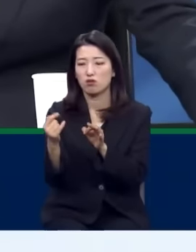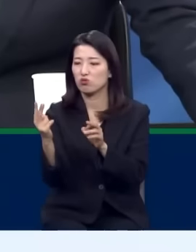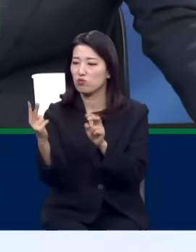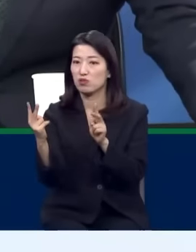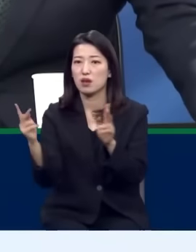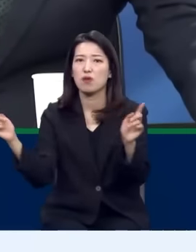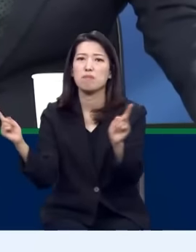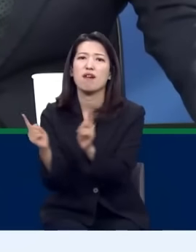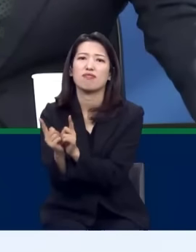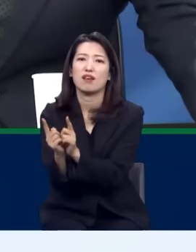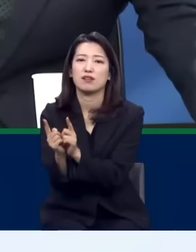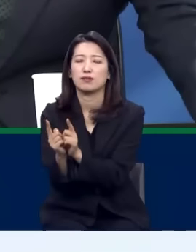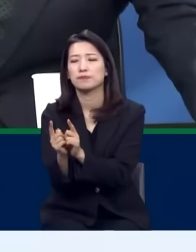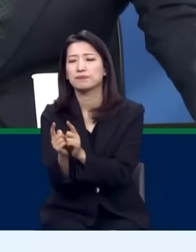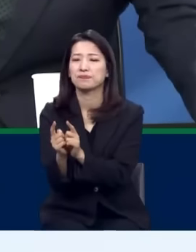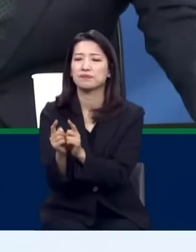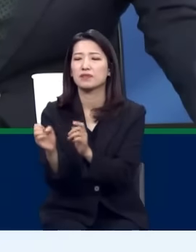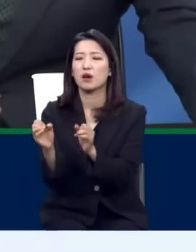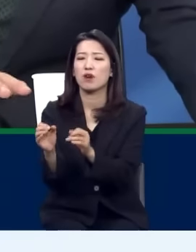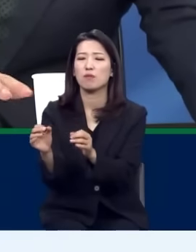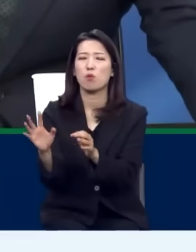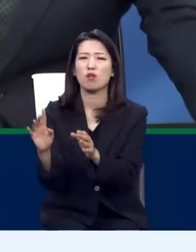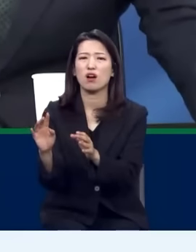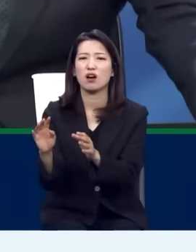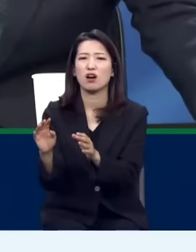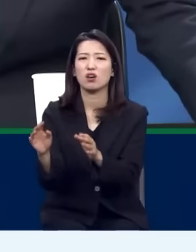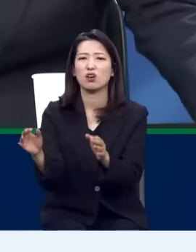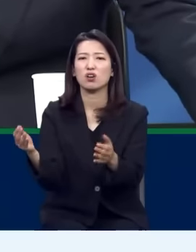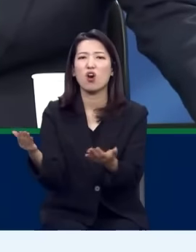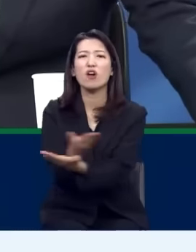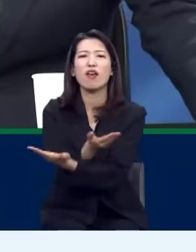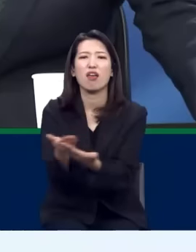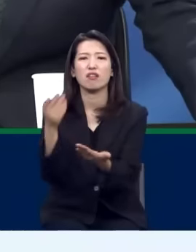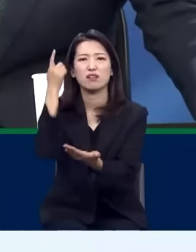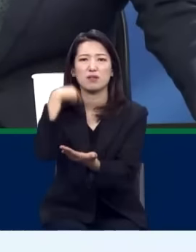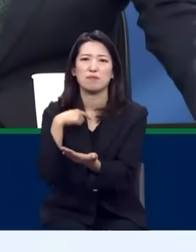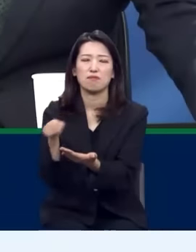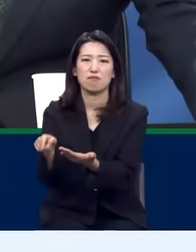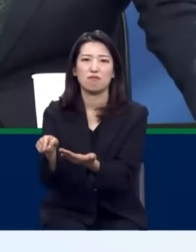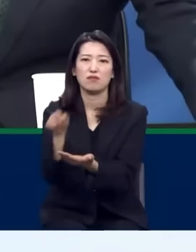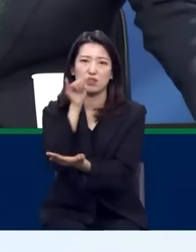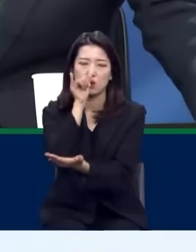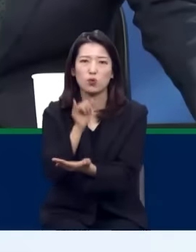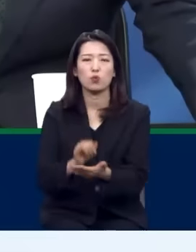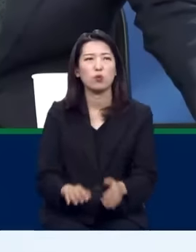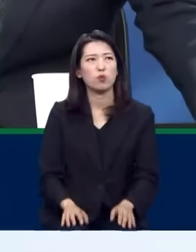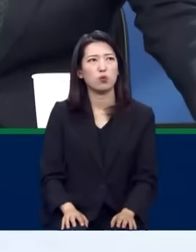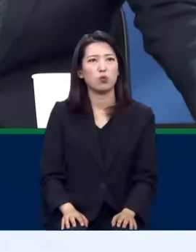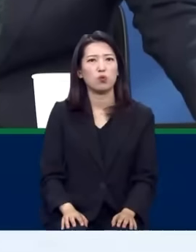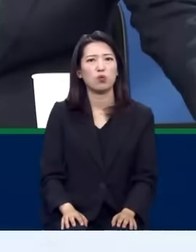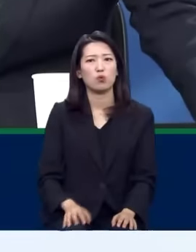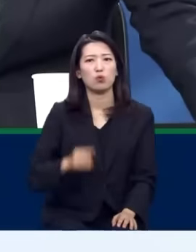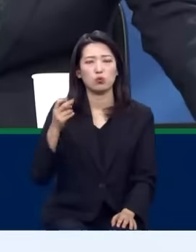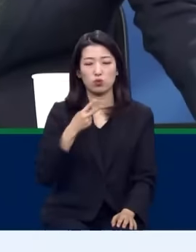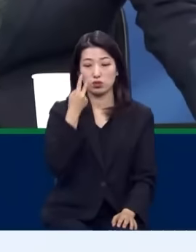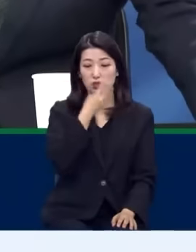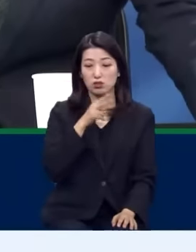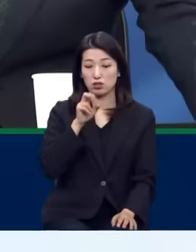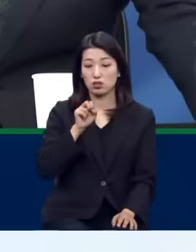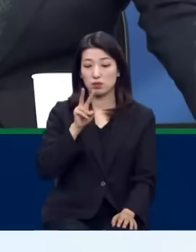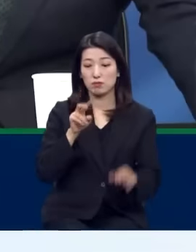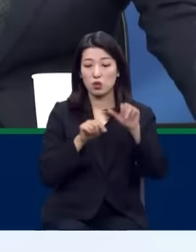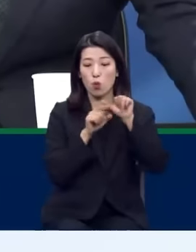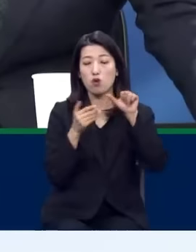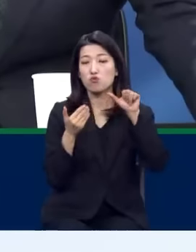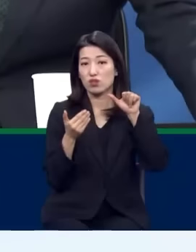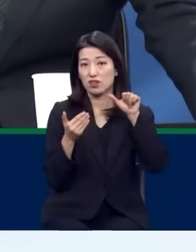얘기하는 건데 이런 것들이 계속 나오고 있으면서 1파 원파 여기까지 온 거예요 지금 그리고 보도된게 이제 2022년도 5월 9일 날 명태